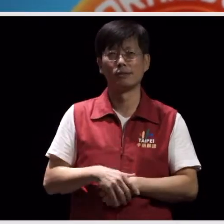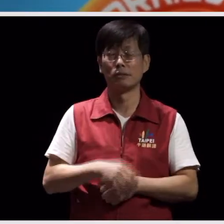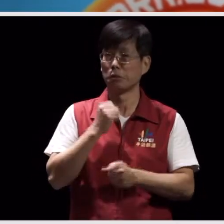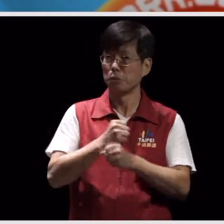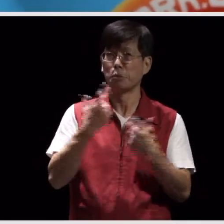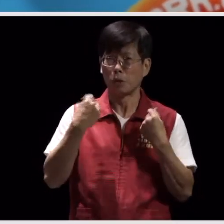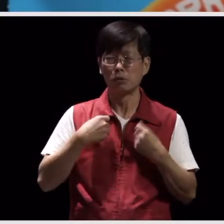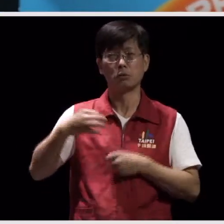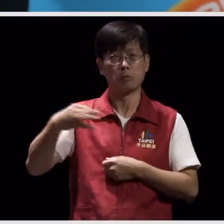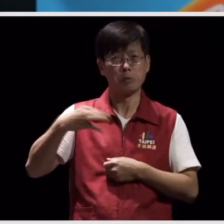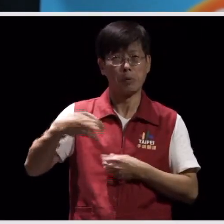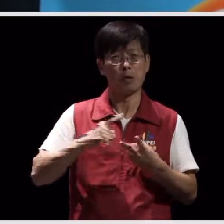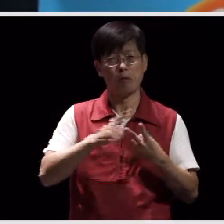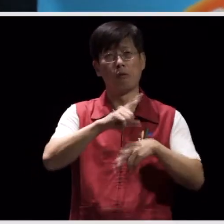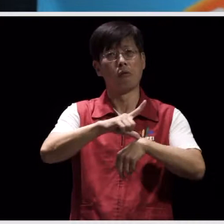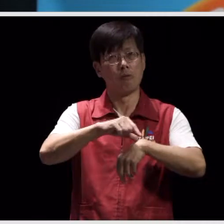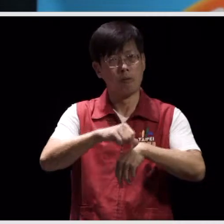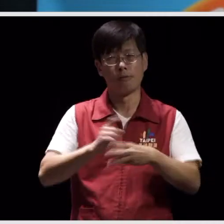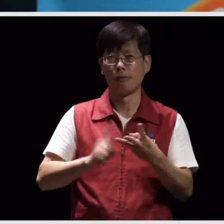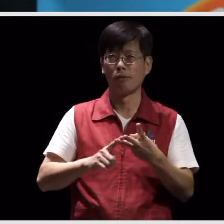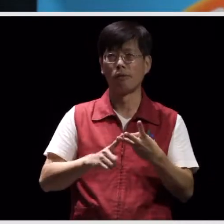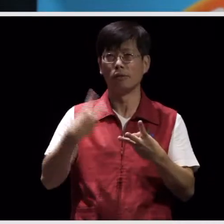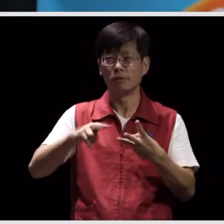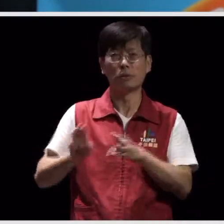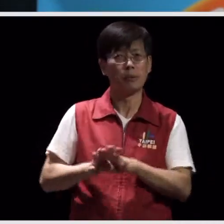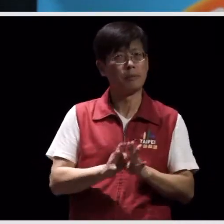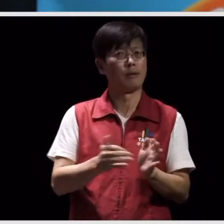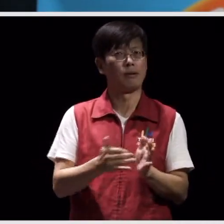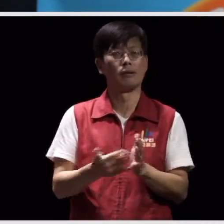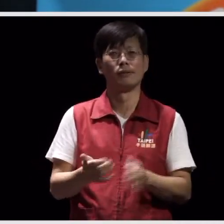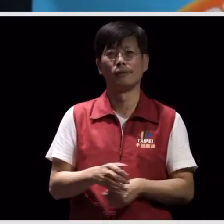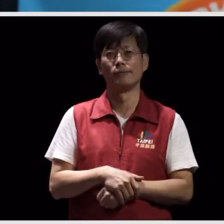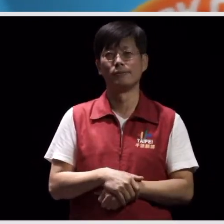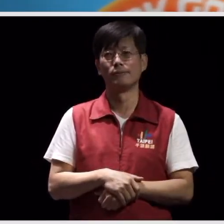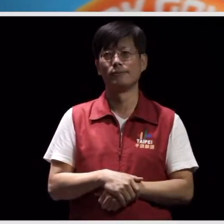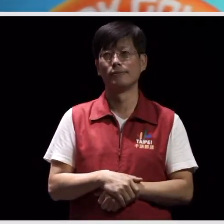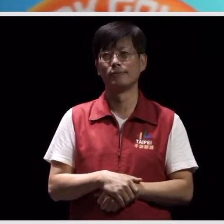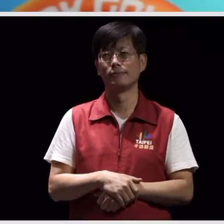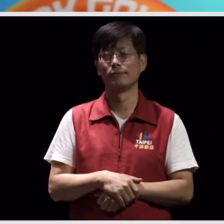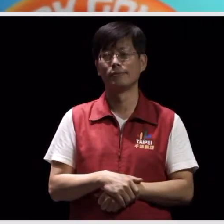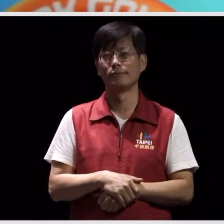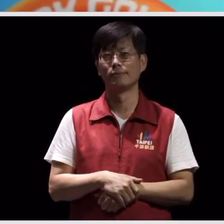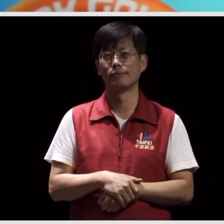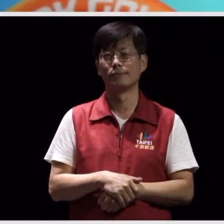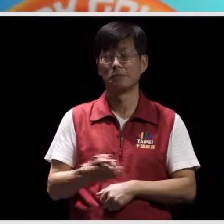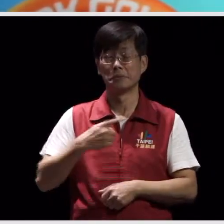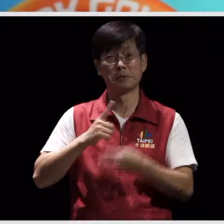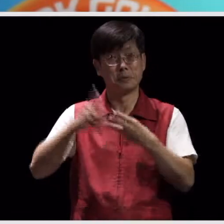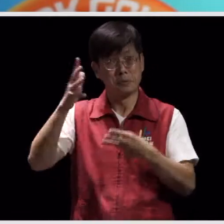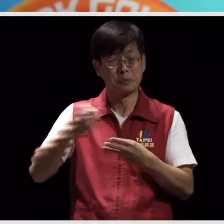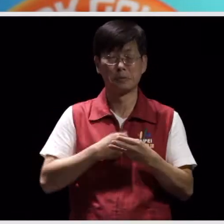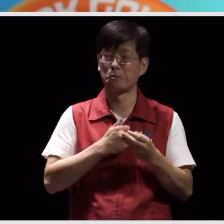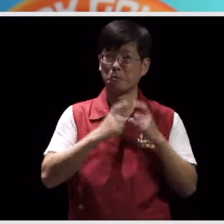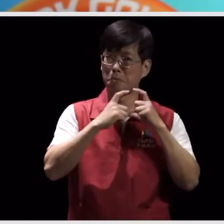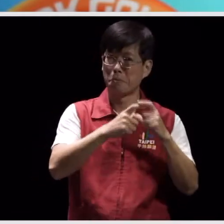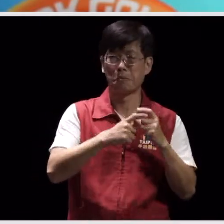就是薪水、工时，然后多一点假这样？然后当下他主管没有解决贾博士的